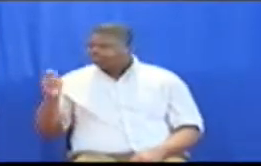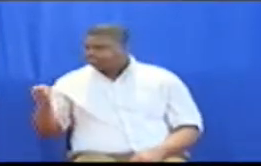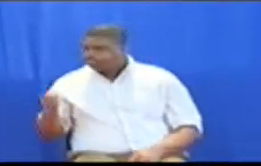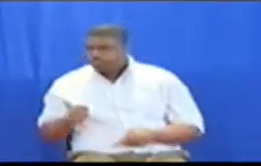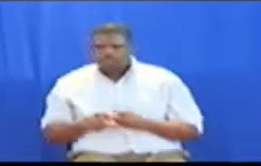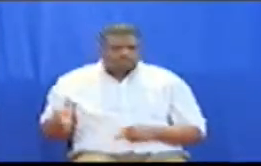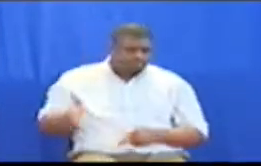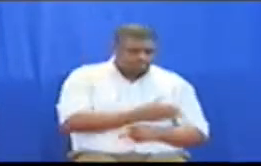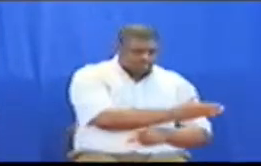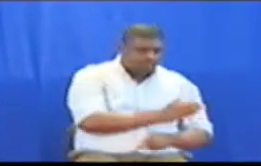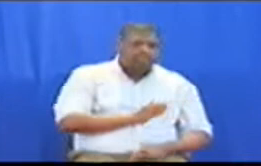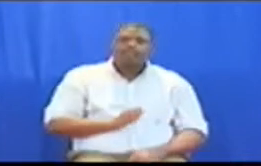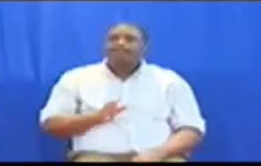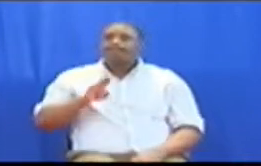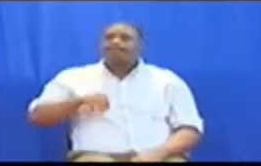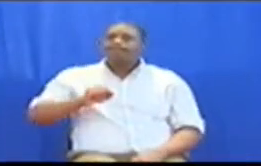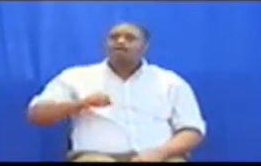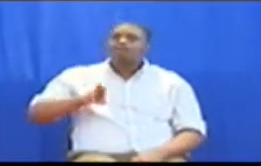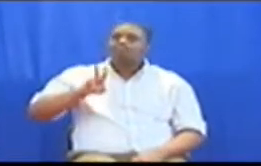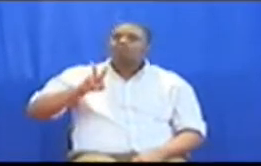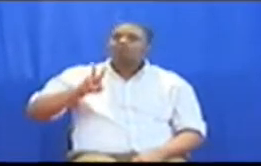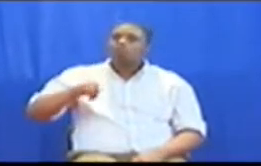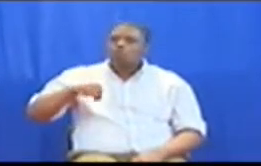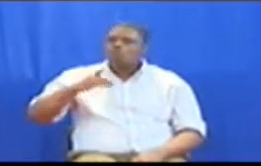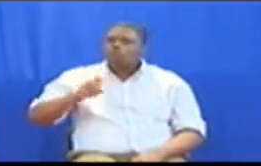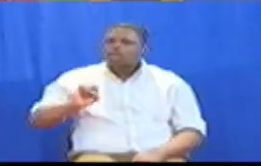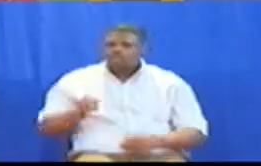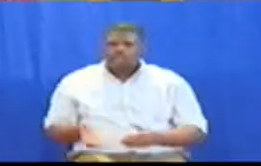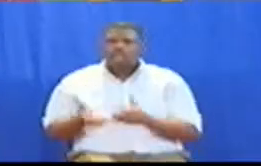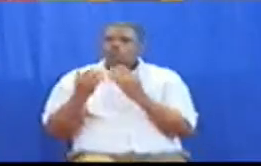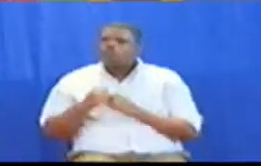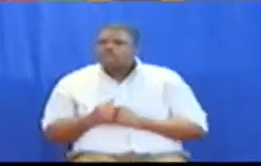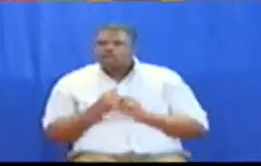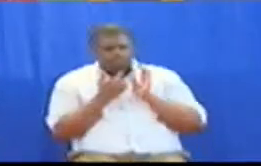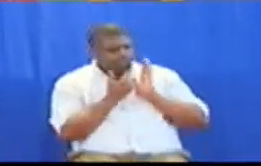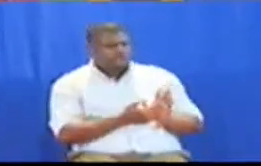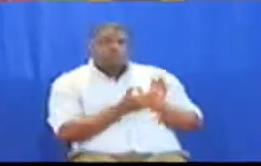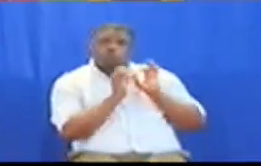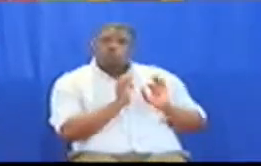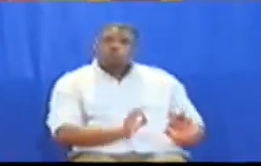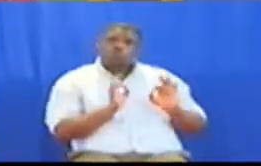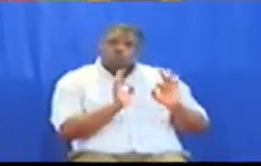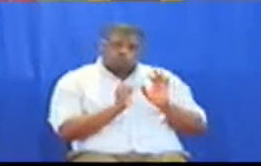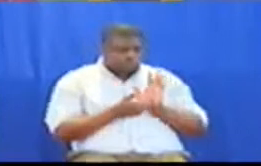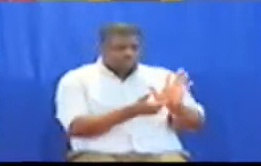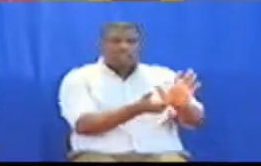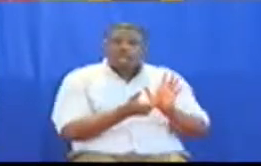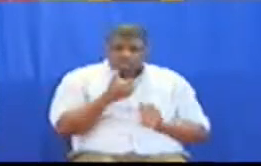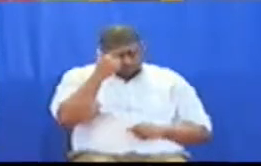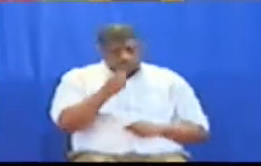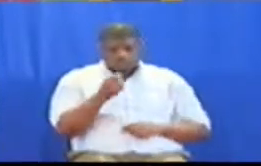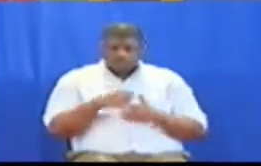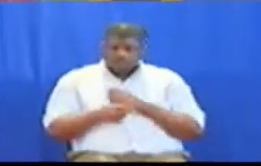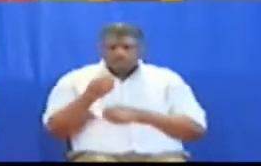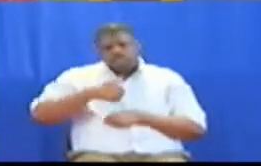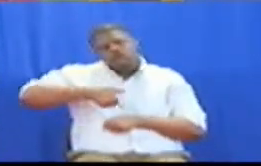wetu Mavunde, ni kweli vijana wanaweza na ameonyesha mfano mzuri, na vijana wataendelea kuaminiwa kwenye